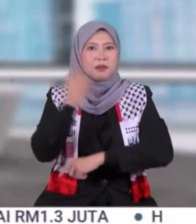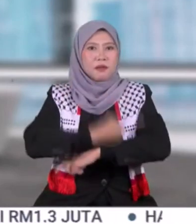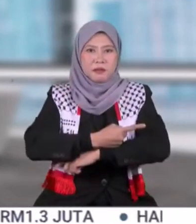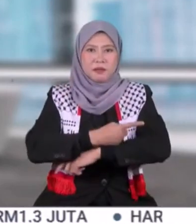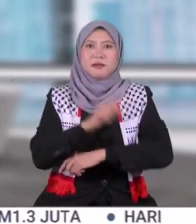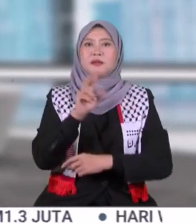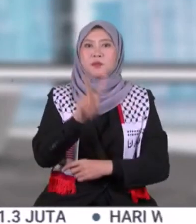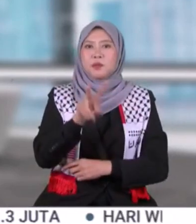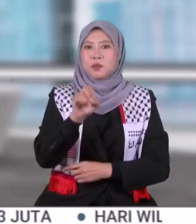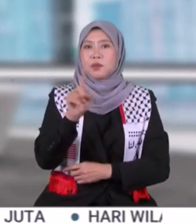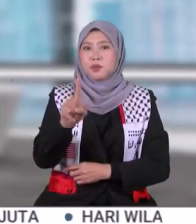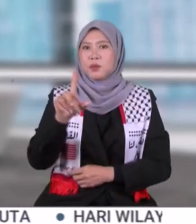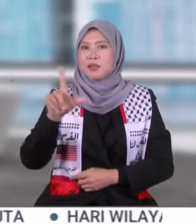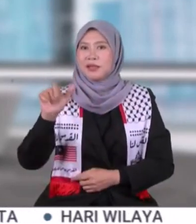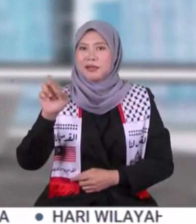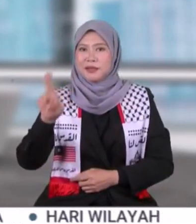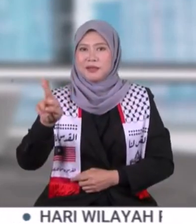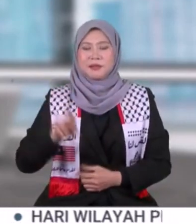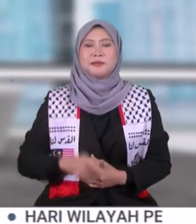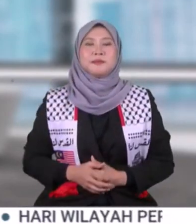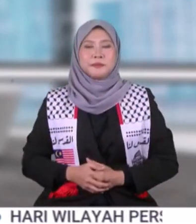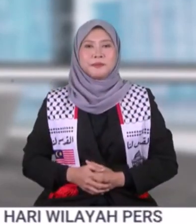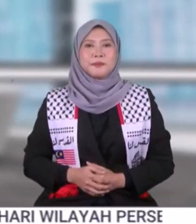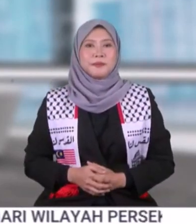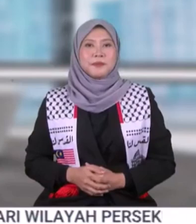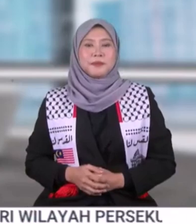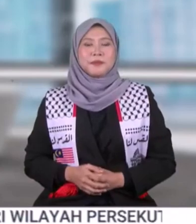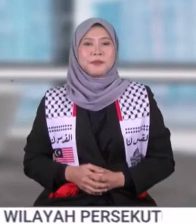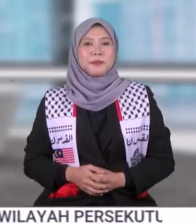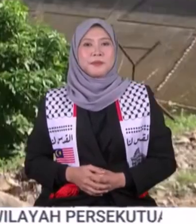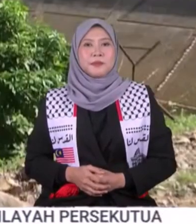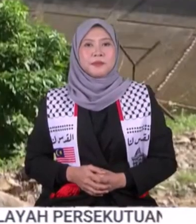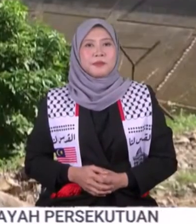Laporan terperinci bersama wartawan Kyle Vili Marian.